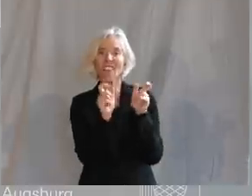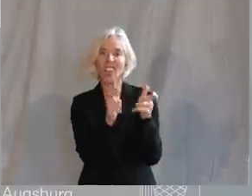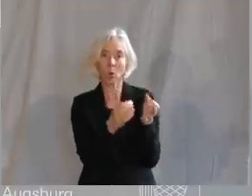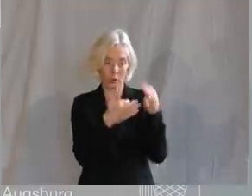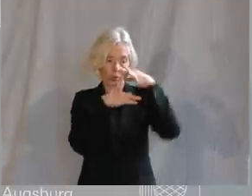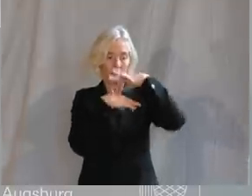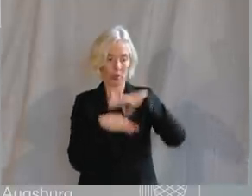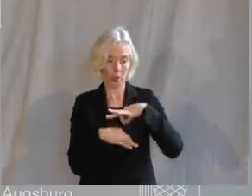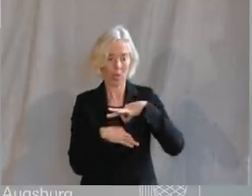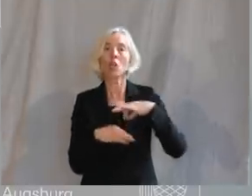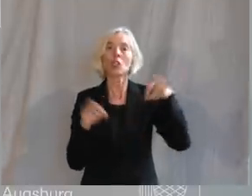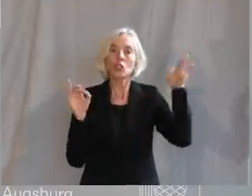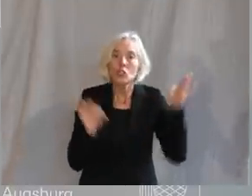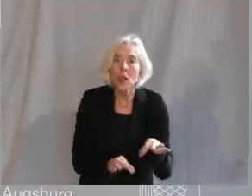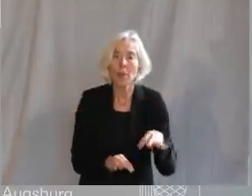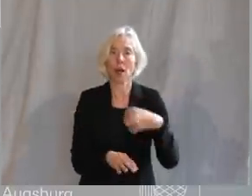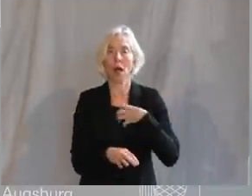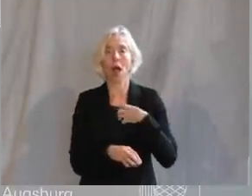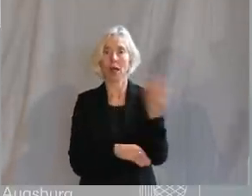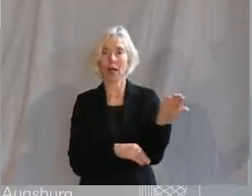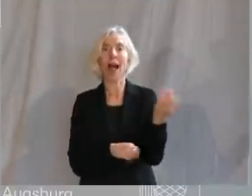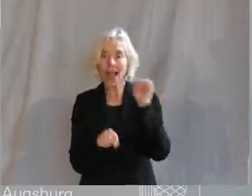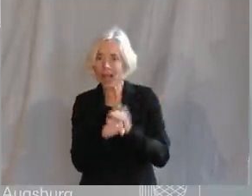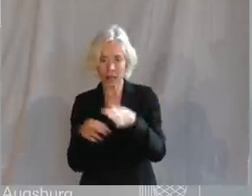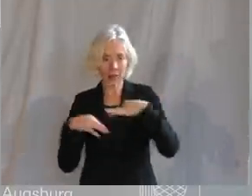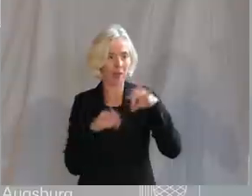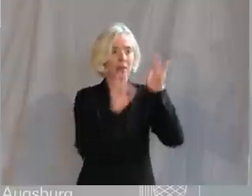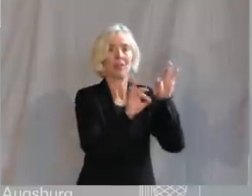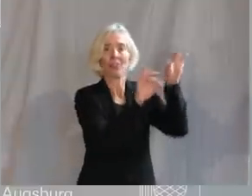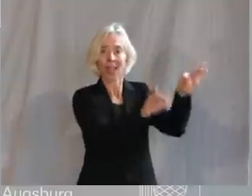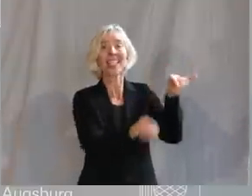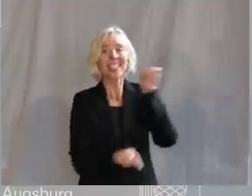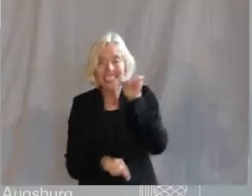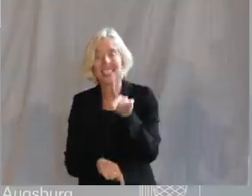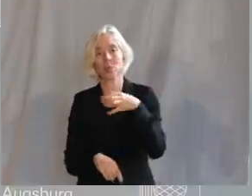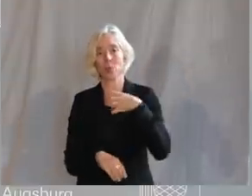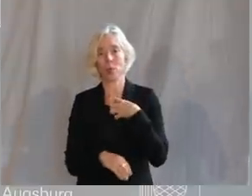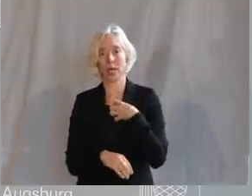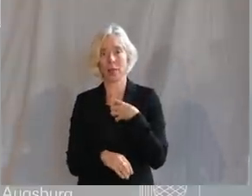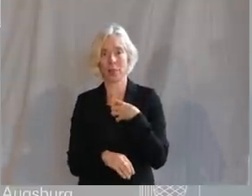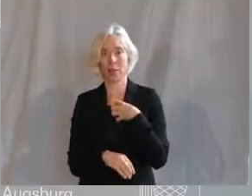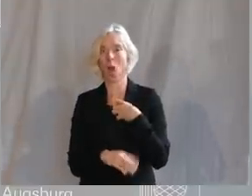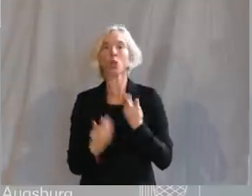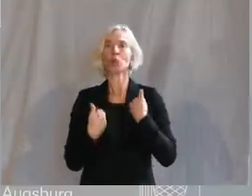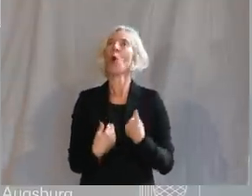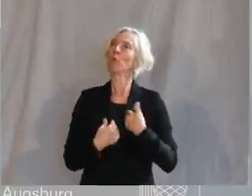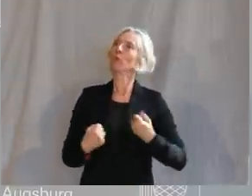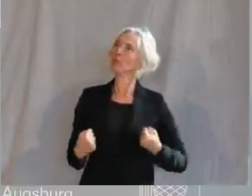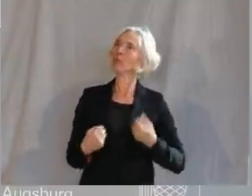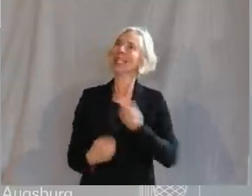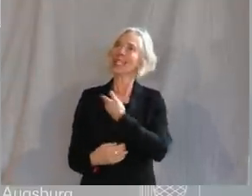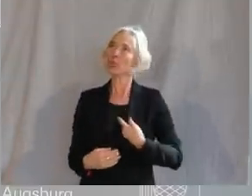sich herumträgt, sondern tatsächlich schwerwiegend erkrankt. Und das ist eigentlich die Krux an diesem Virus, dass wir aufeinander